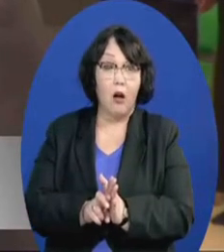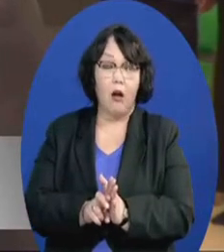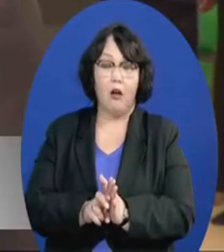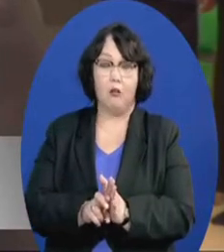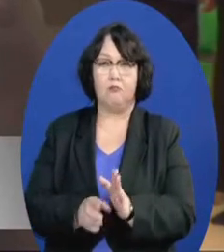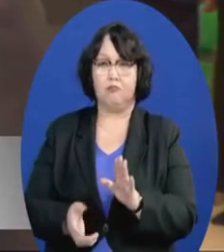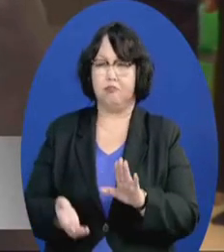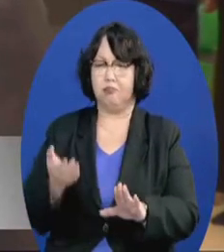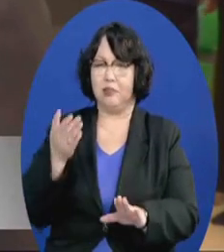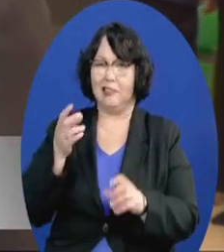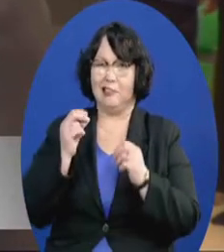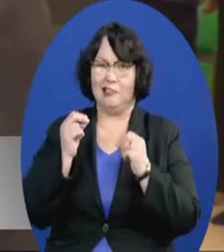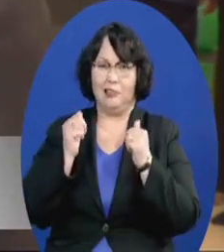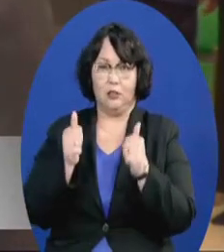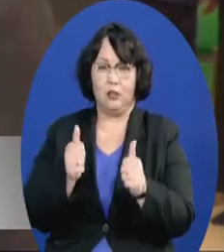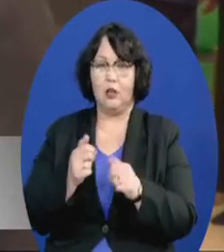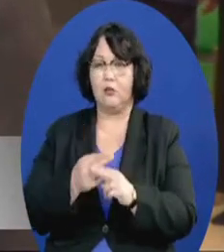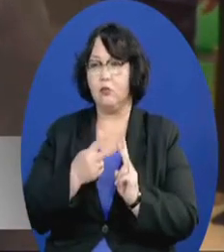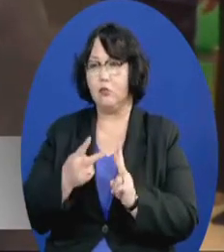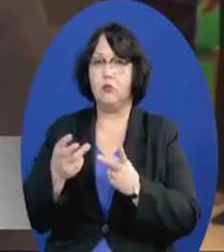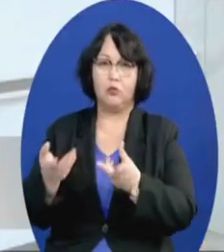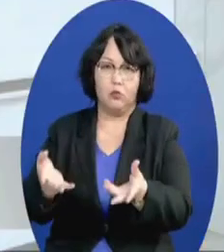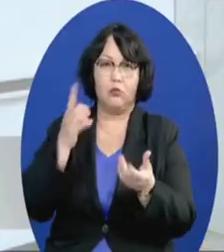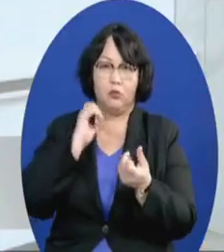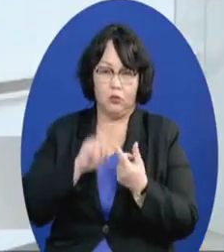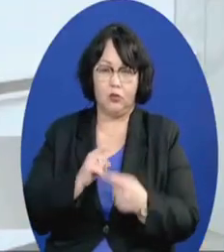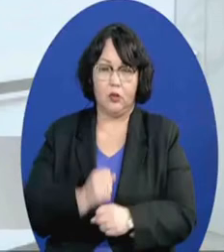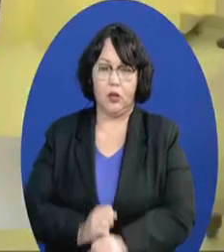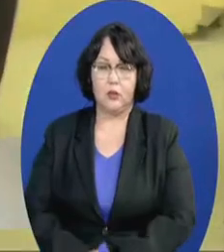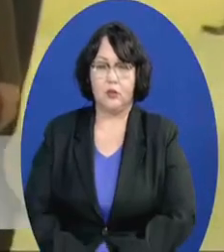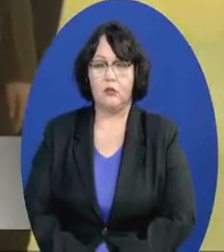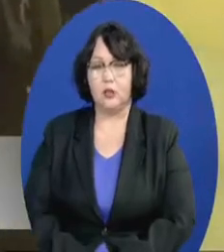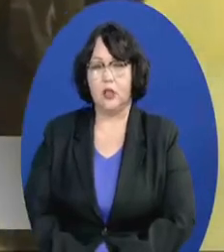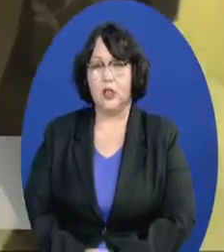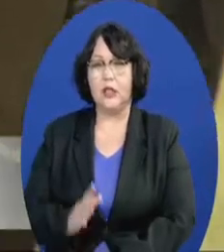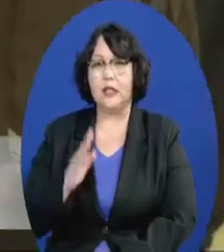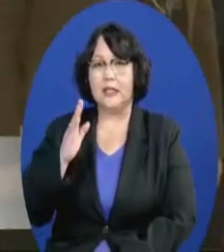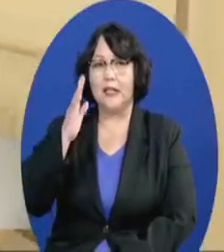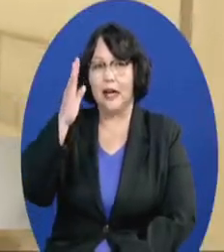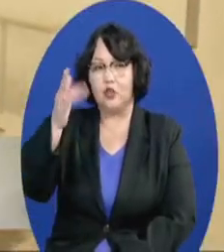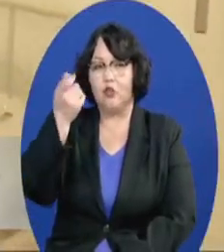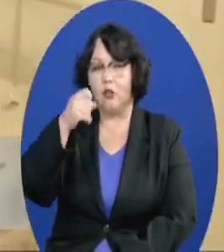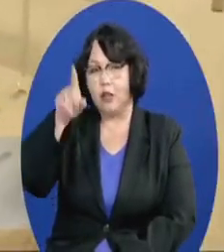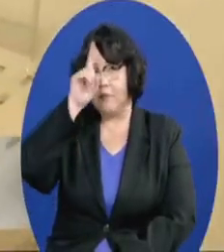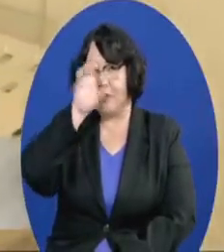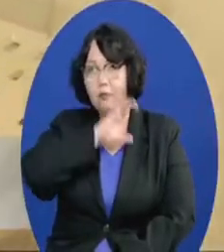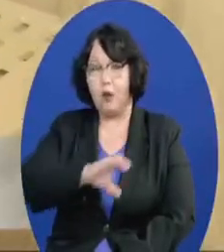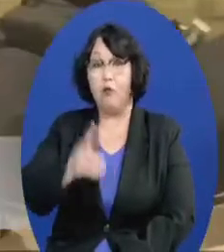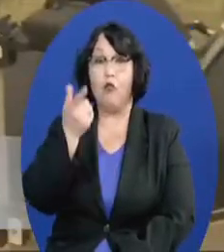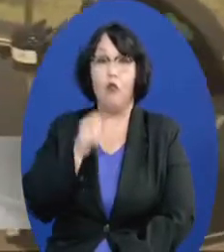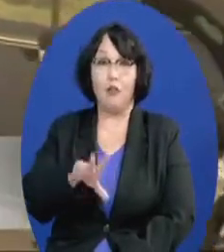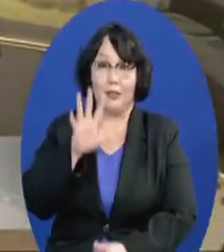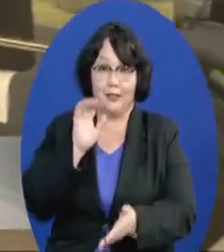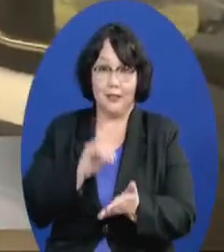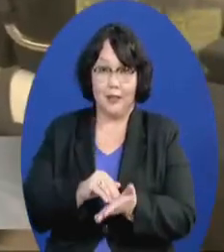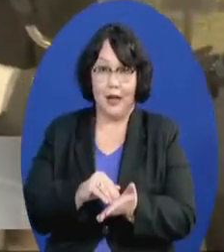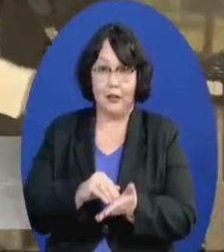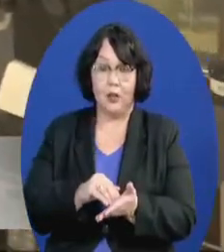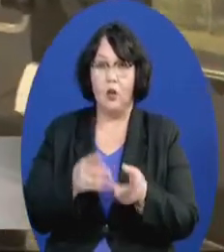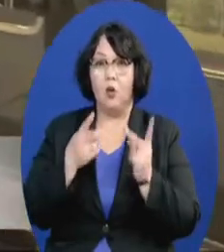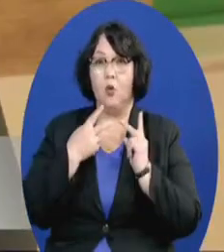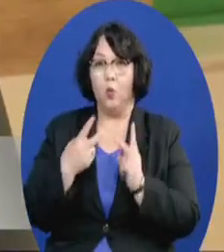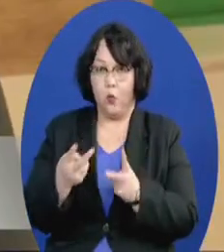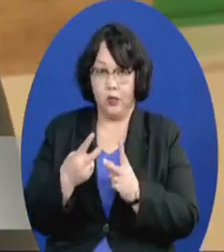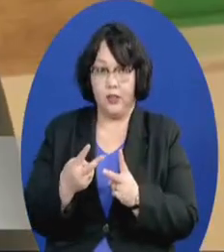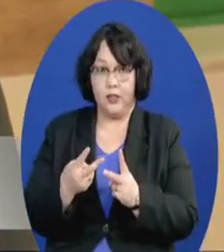маш өндөр түвшинд хүргэх ийм зорилт тавьжил одоо ажиллаж байгаа маа. Цаашдаа бол эмнэлгийн гол зүйл бол стандарт байгаа. Тэгээ мэдээж үйлчилгээ